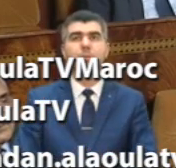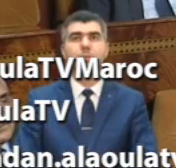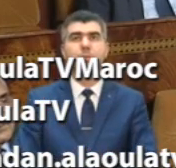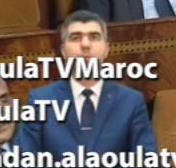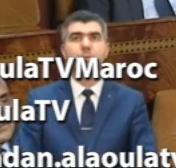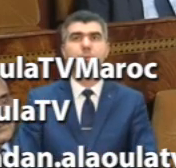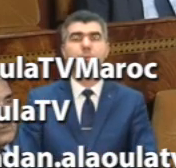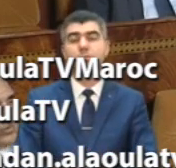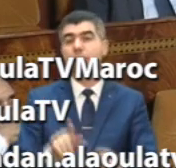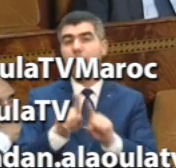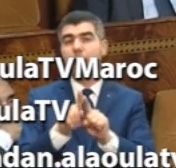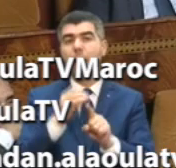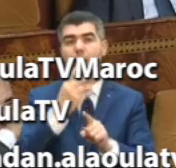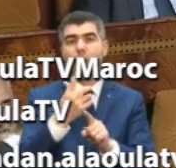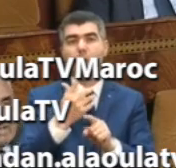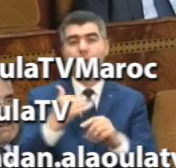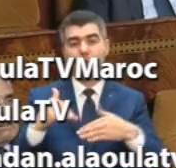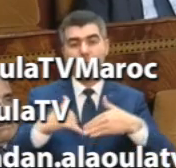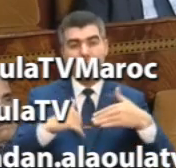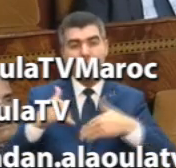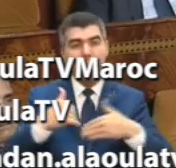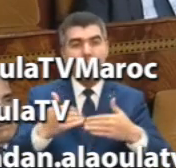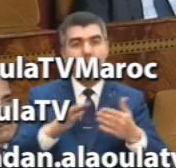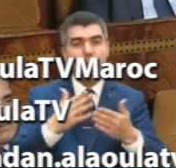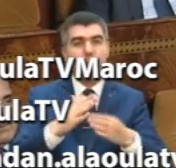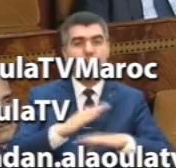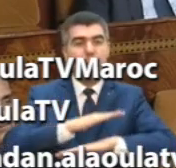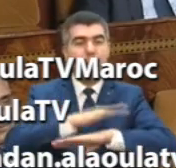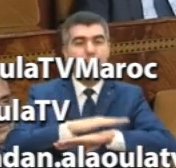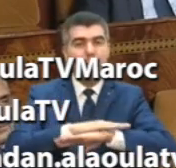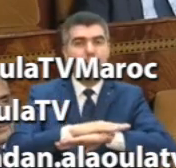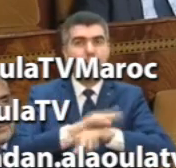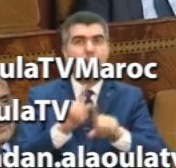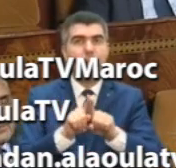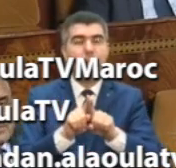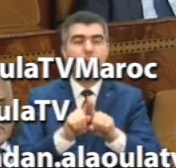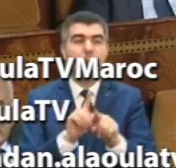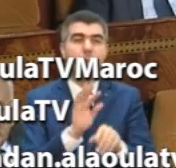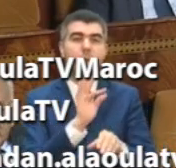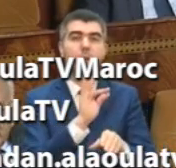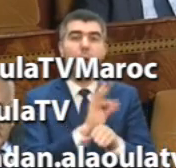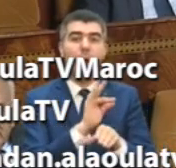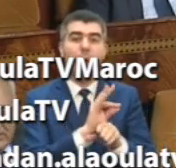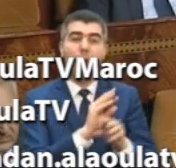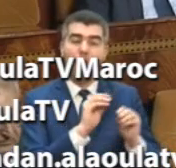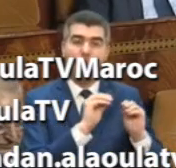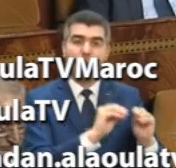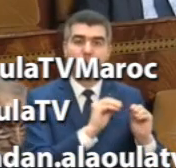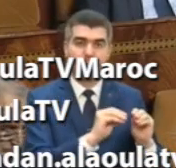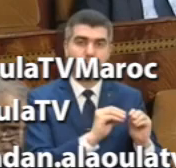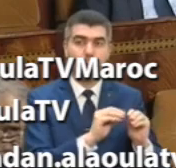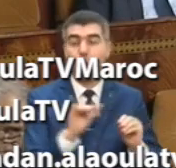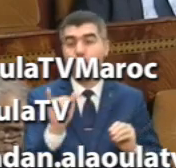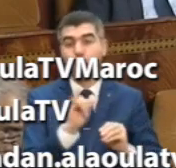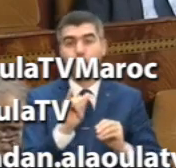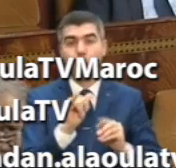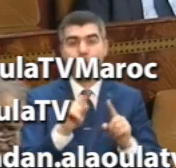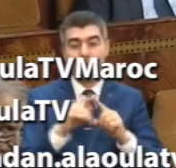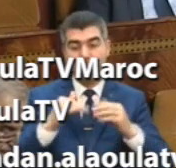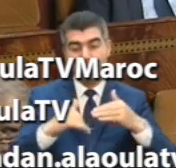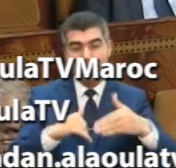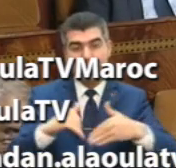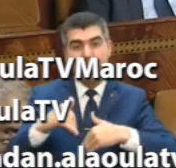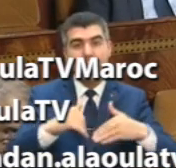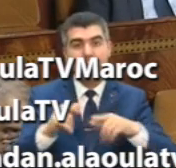النجاعه ديال السلامه الطرقيه خصها تبدا في الاساس، هو مشكل سلوك. اين هي السلامه الطرقيه في